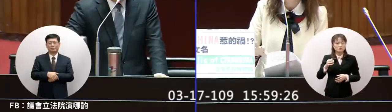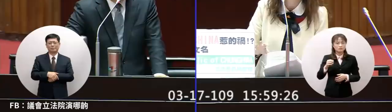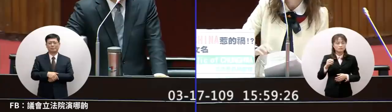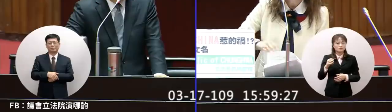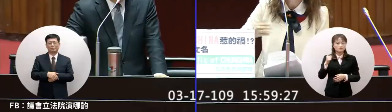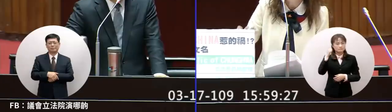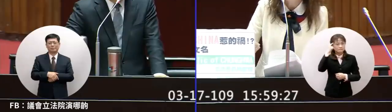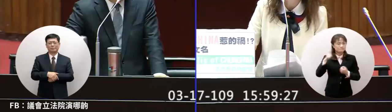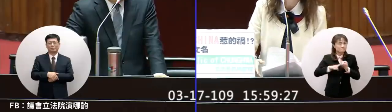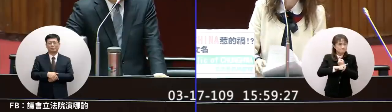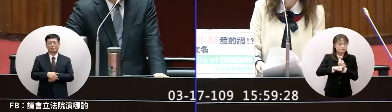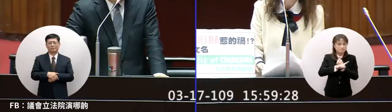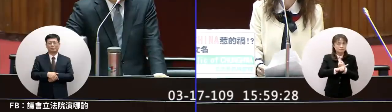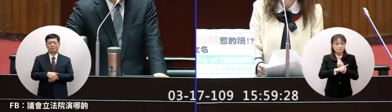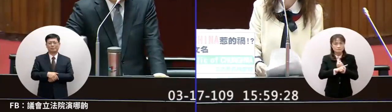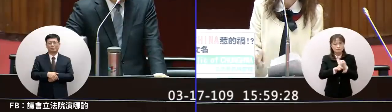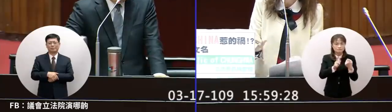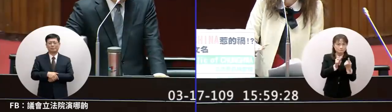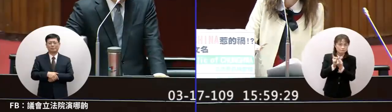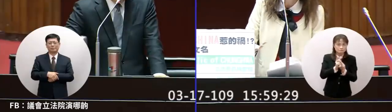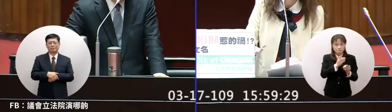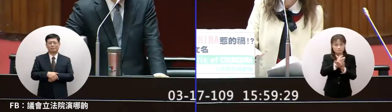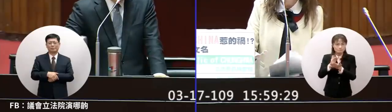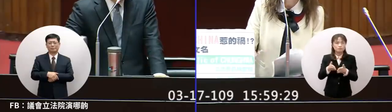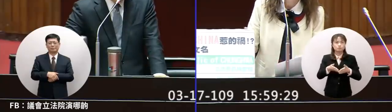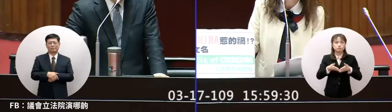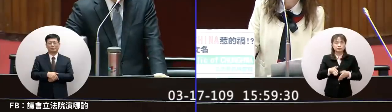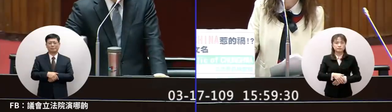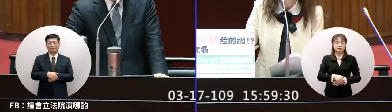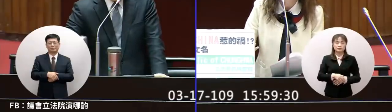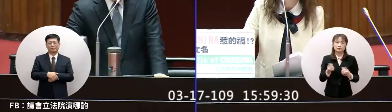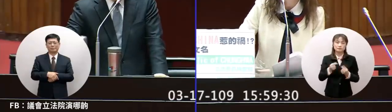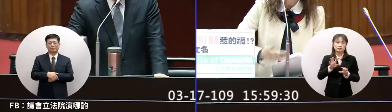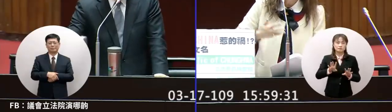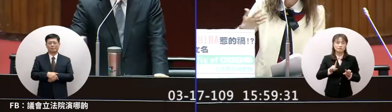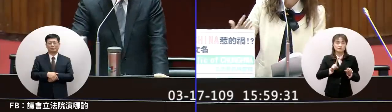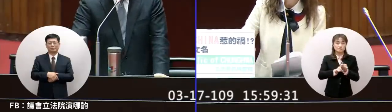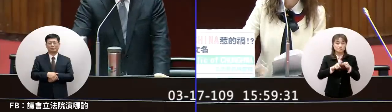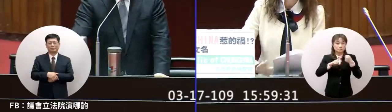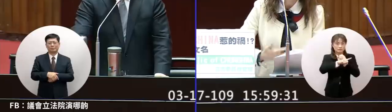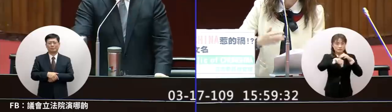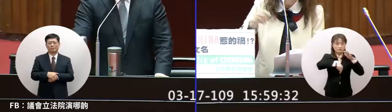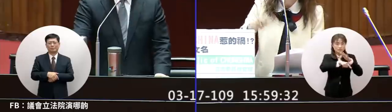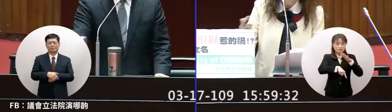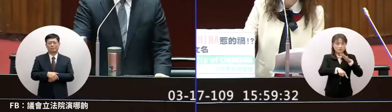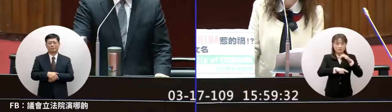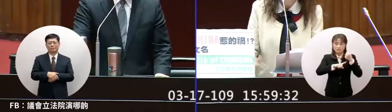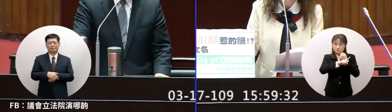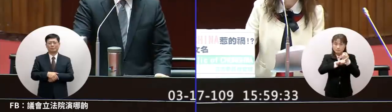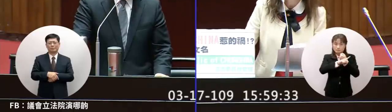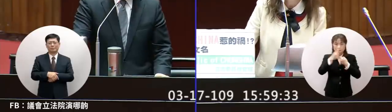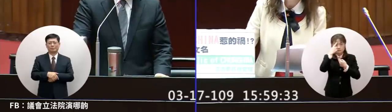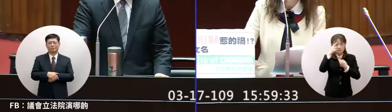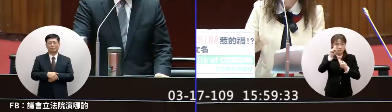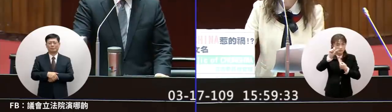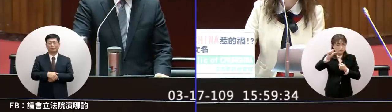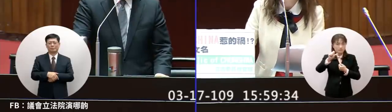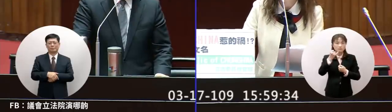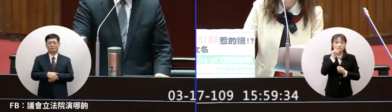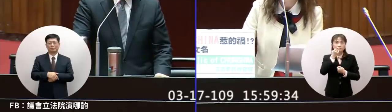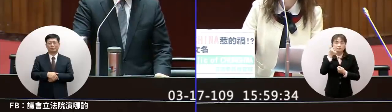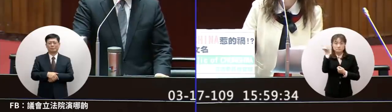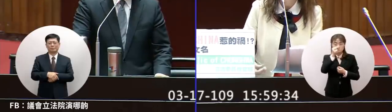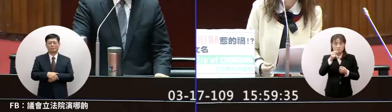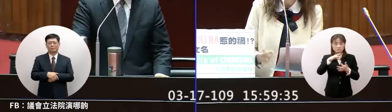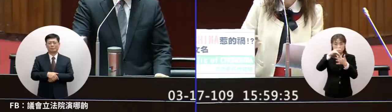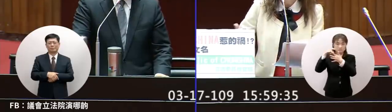看边啊来处理，包括讲咱今仔就像像赖中研院吼，啊研发遐哩十五天第一样为了会当个快筛